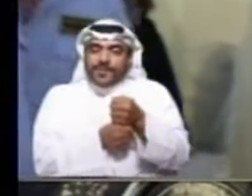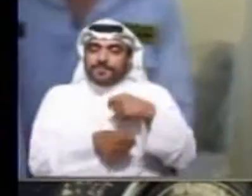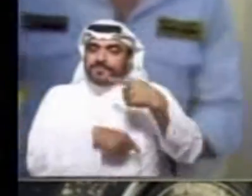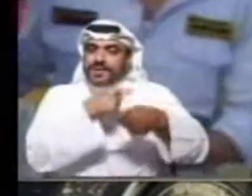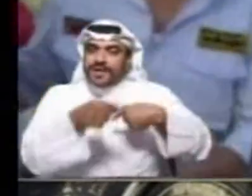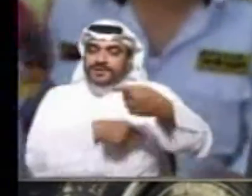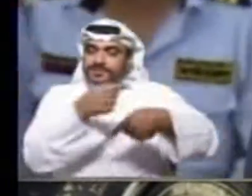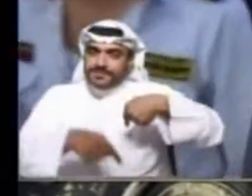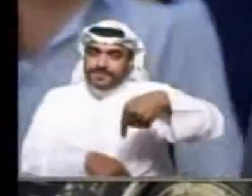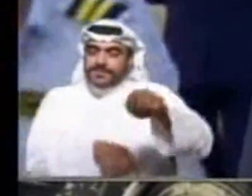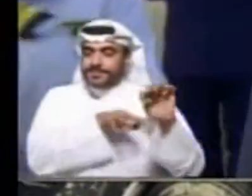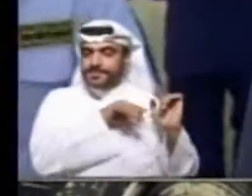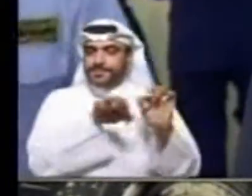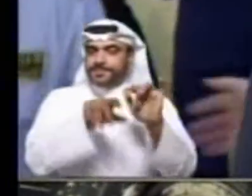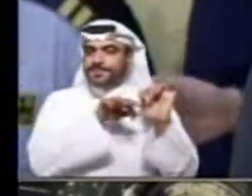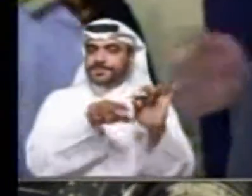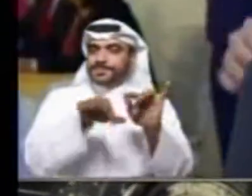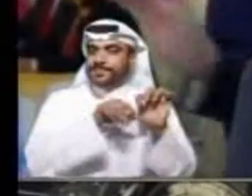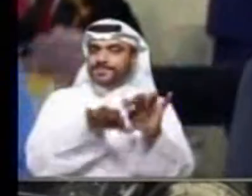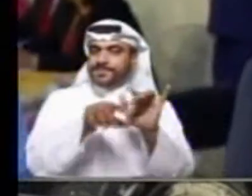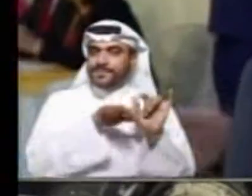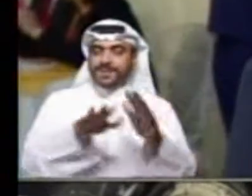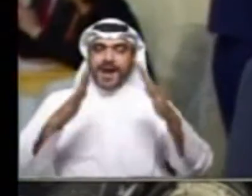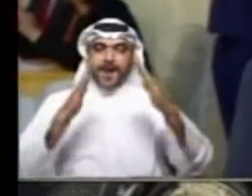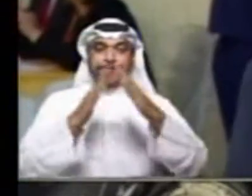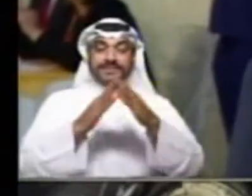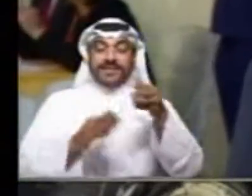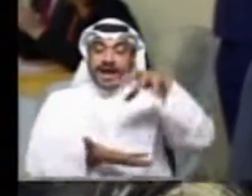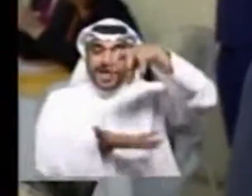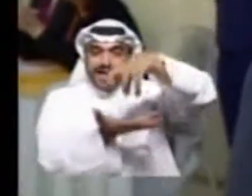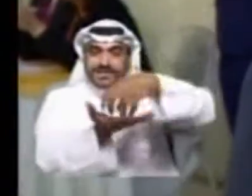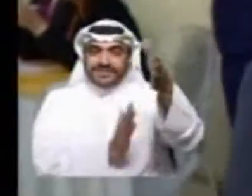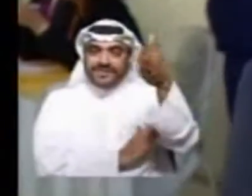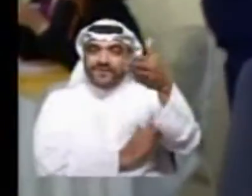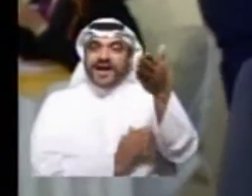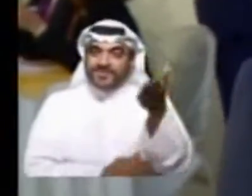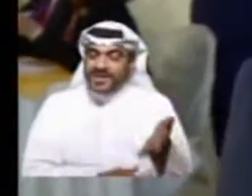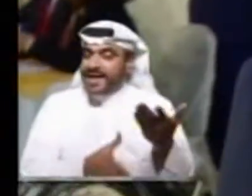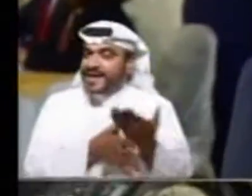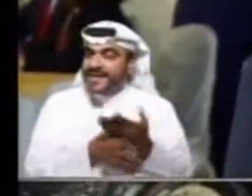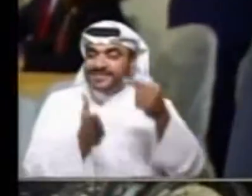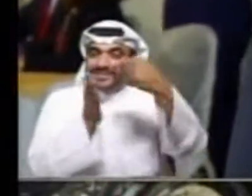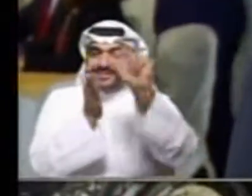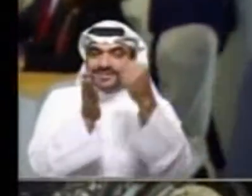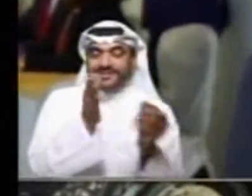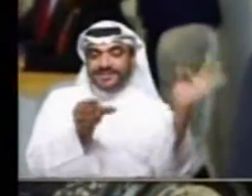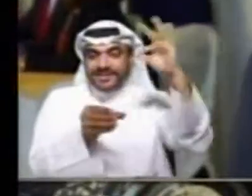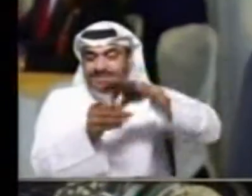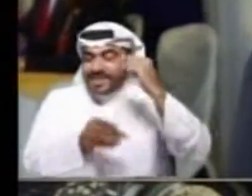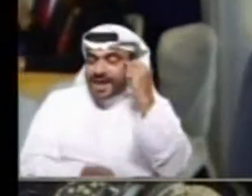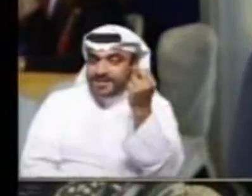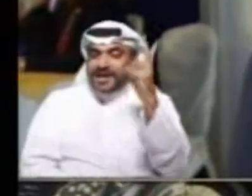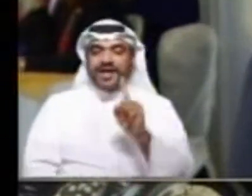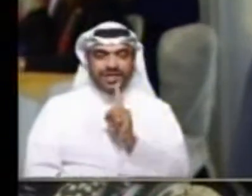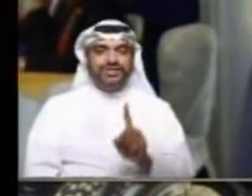استمر توافد أبناء الجالية على السفارة للمشاركة في عملية الاقتراع، وإن